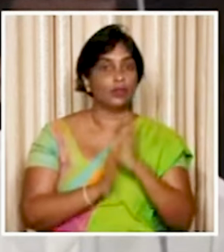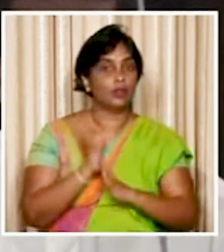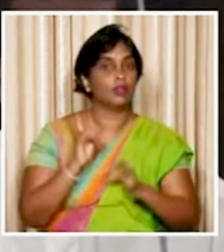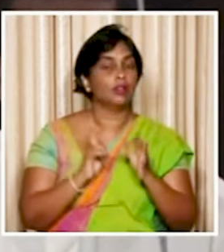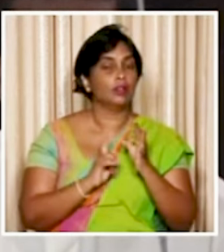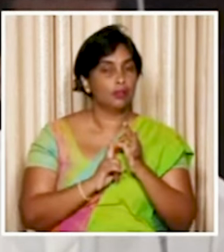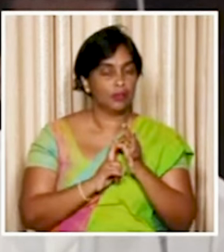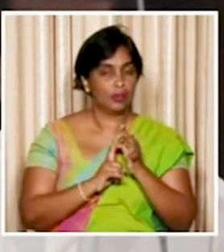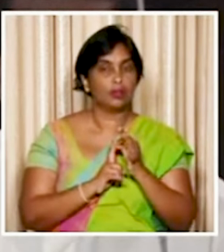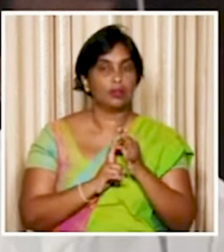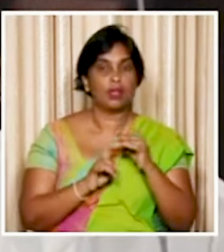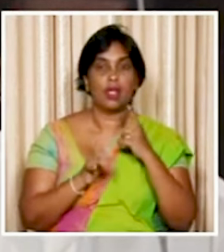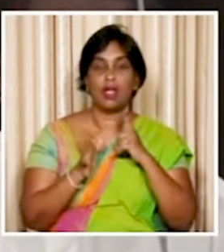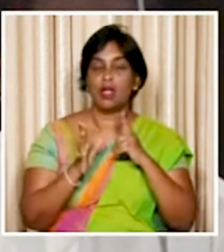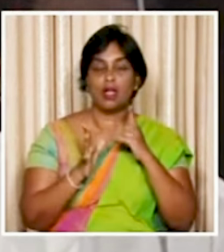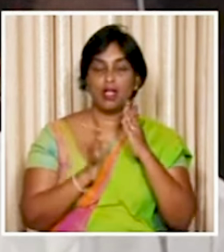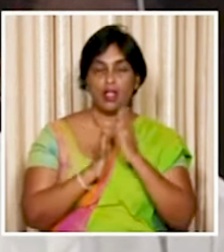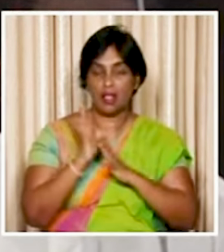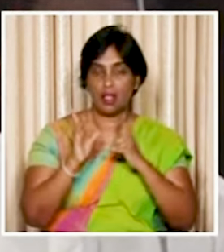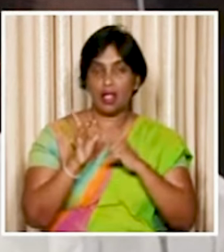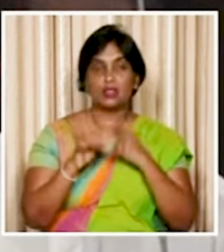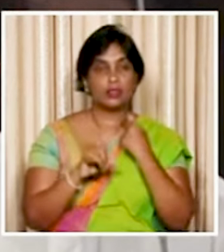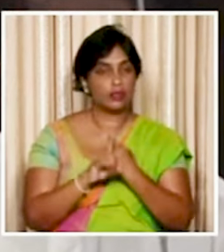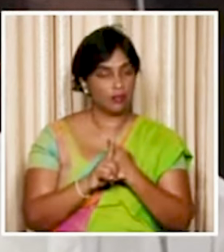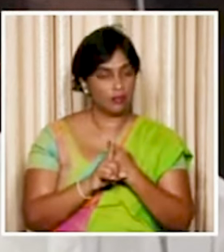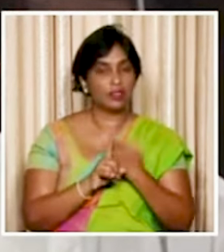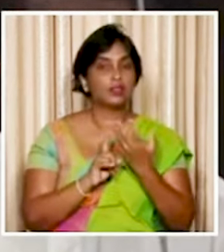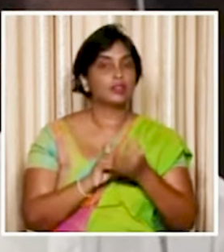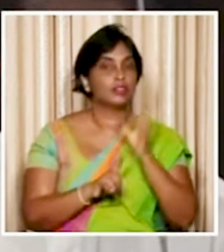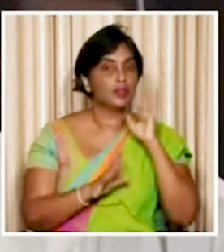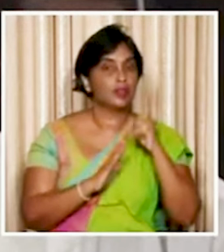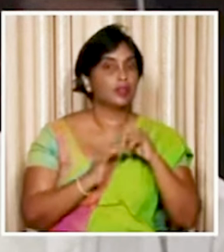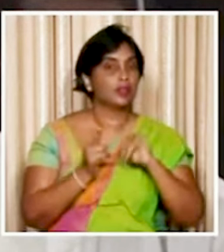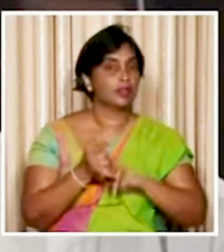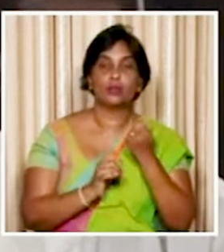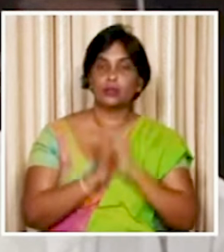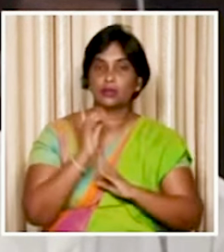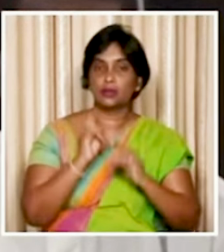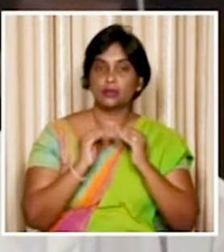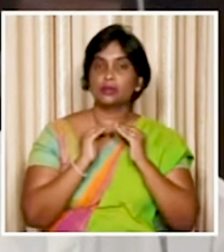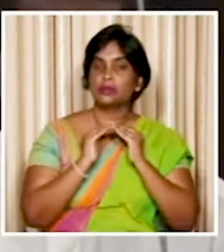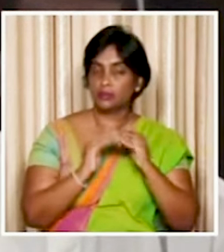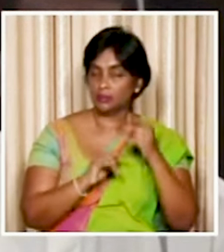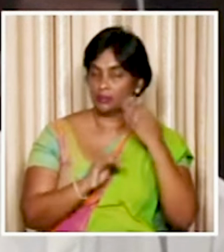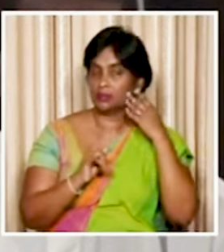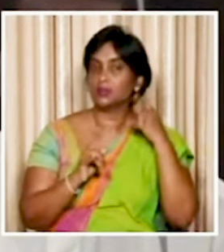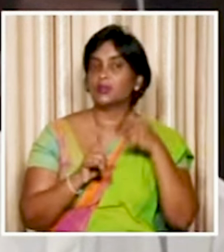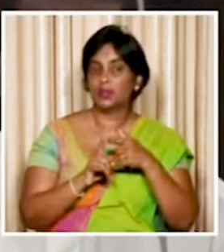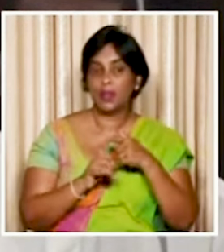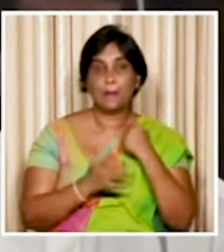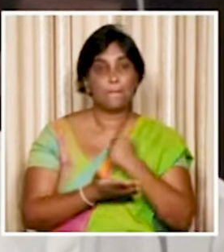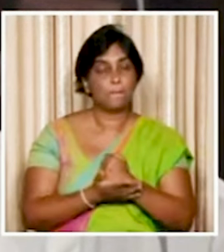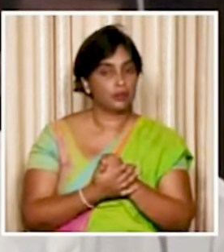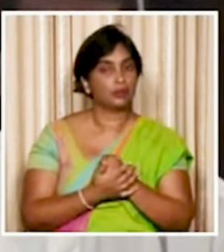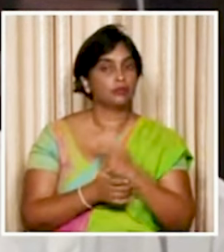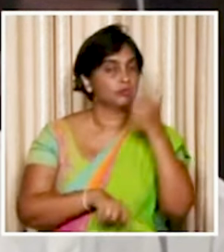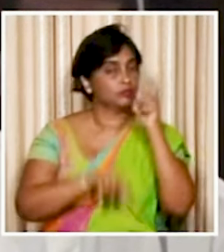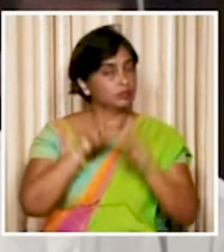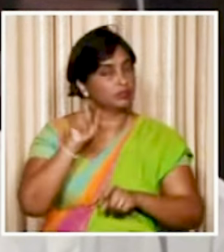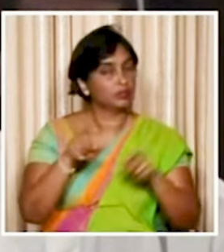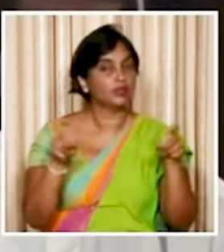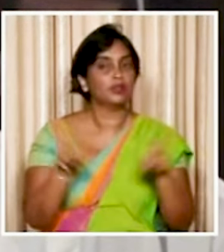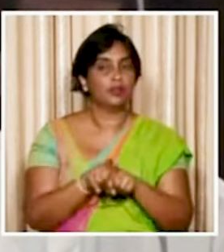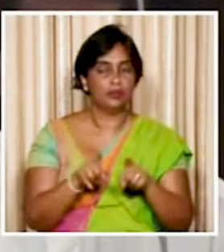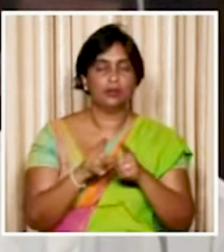மற்றும் ஜனாதிபதி நிதியமைச்சனுடைய செயலாளர்கள், மத்திய வங்கி ஆளுநர்கள் உட்பட அதிகாரிகளுடைய தவறான